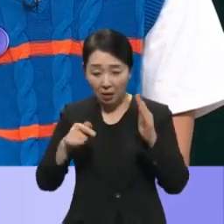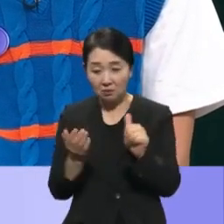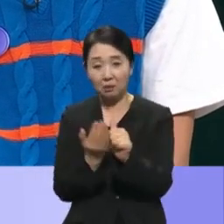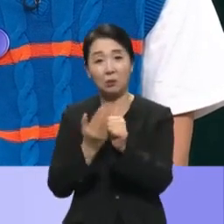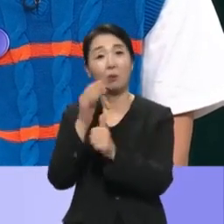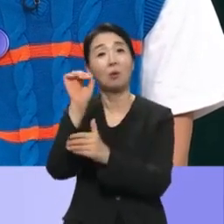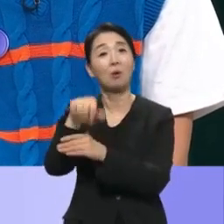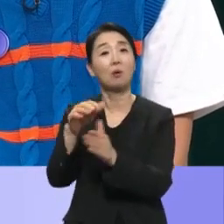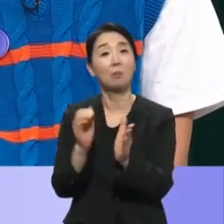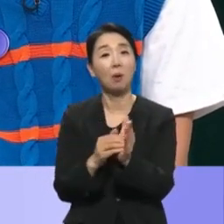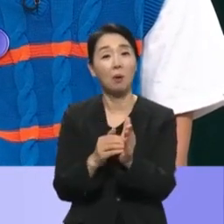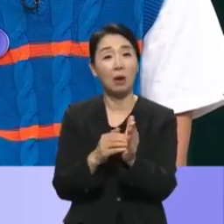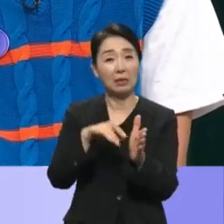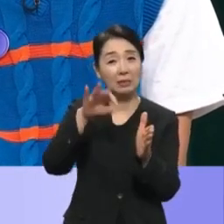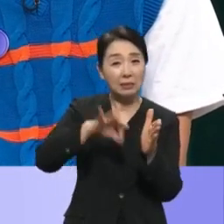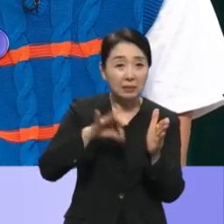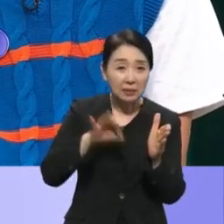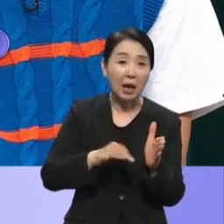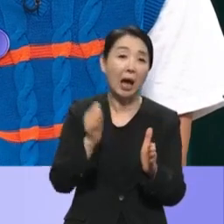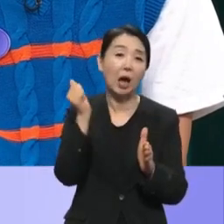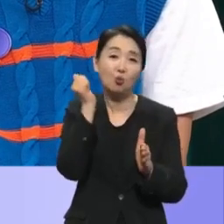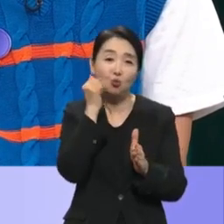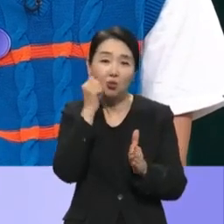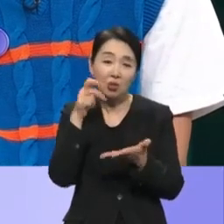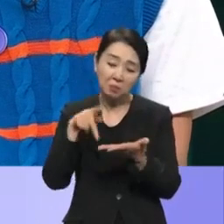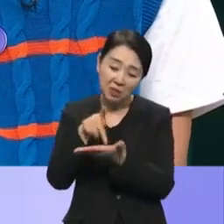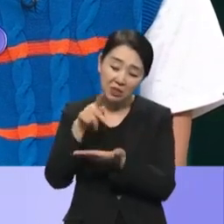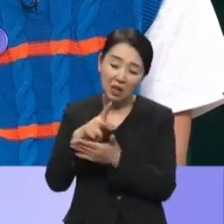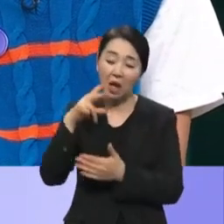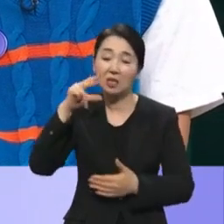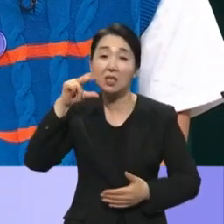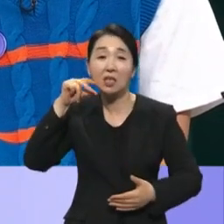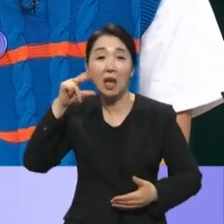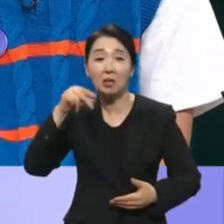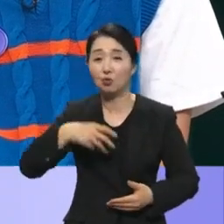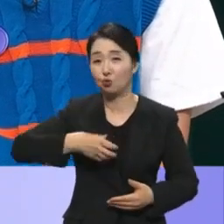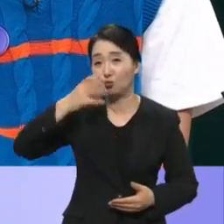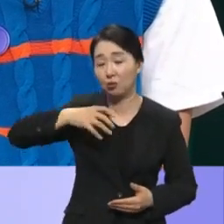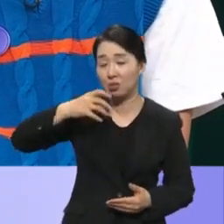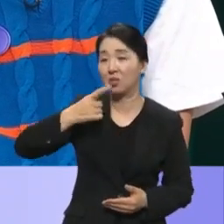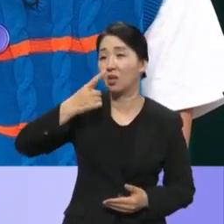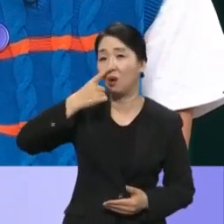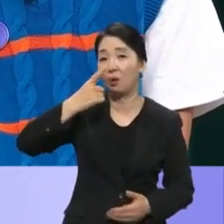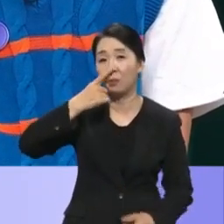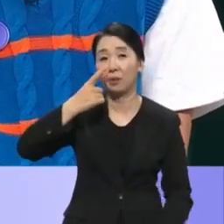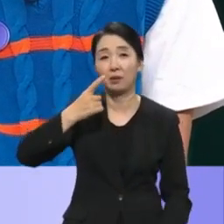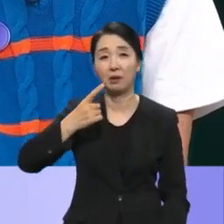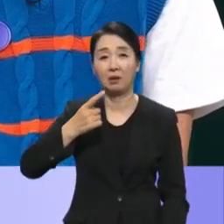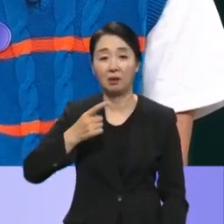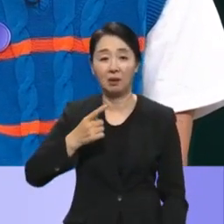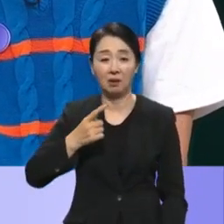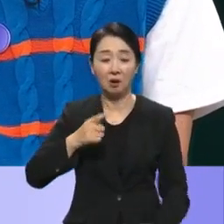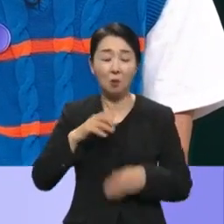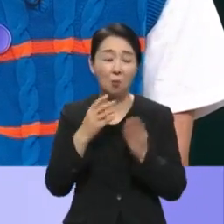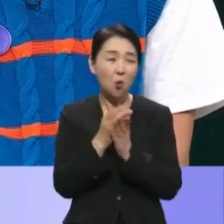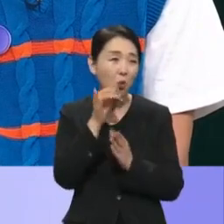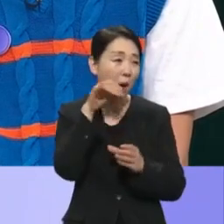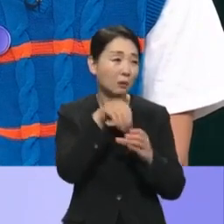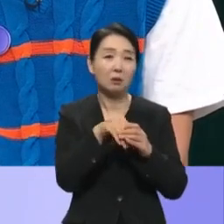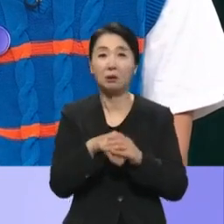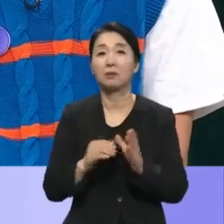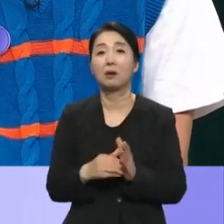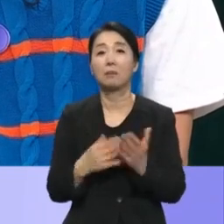대마차 대마 쿠키 대마 피자 뭐 대마 젤리 대마 주스 데마 커피 진짜 이제 안 들어가는데가